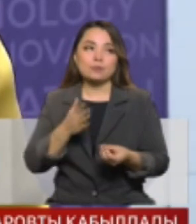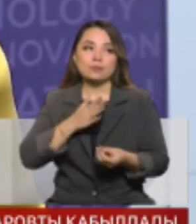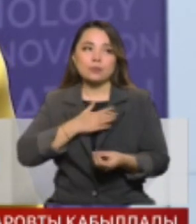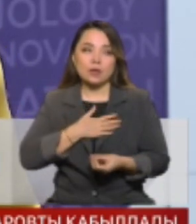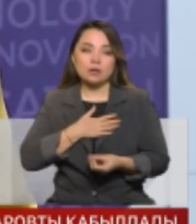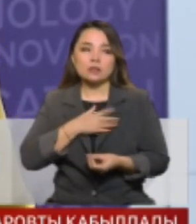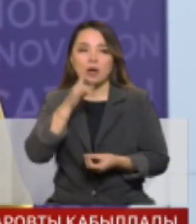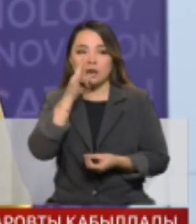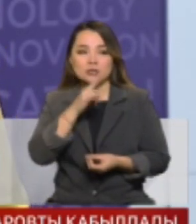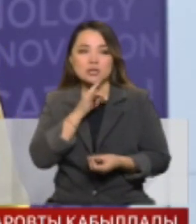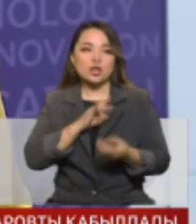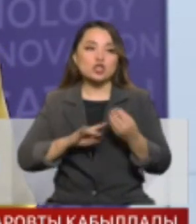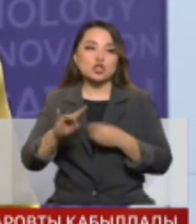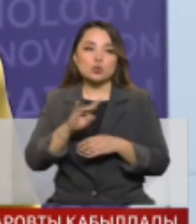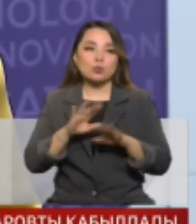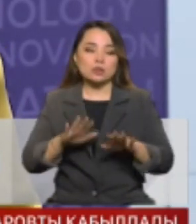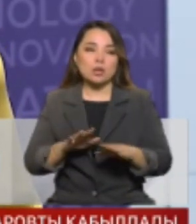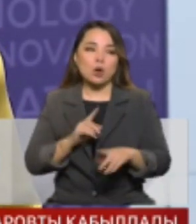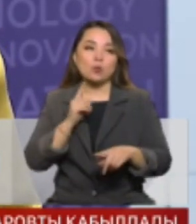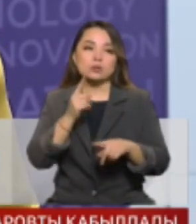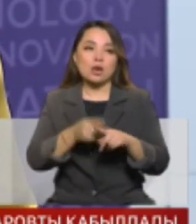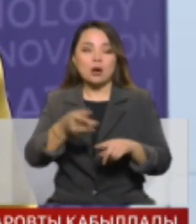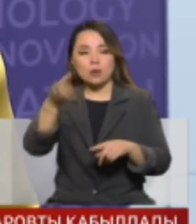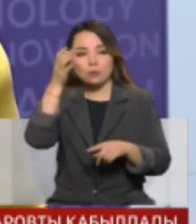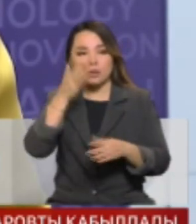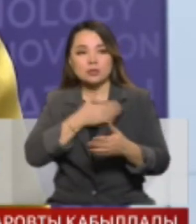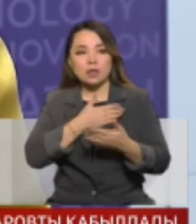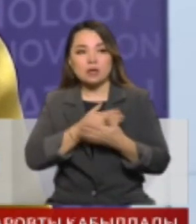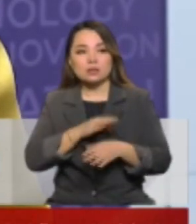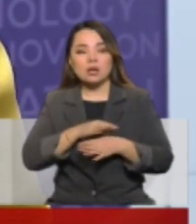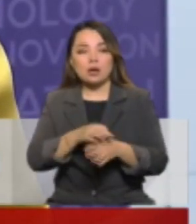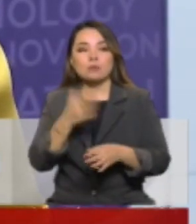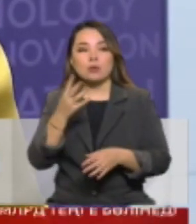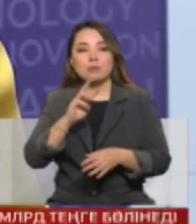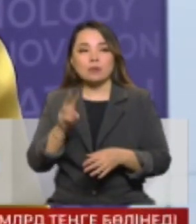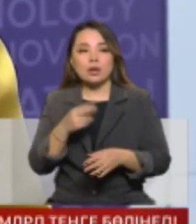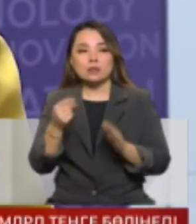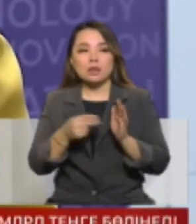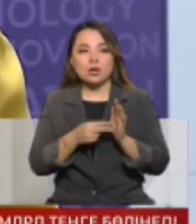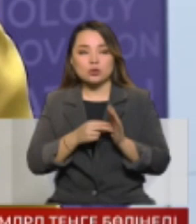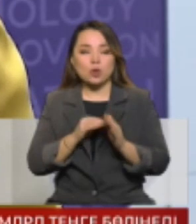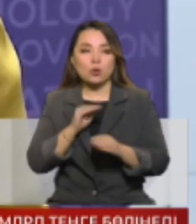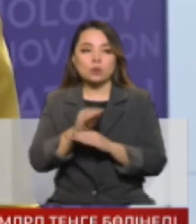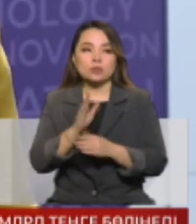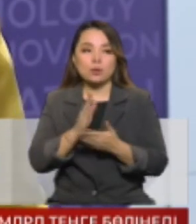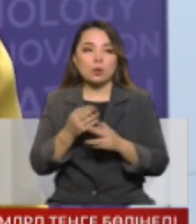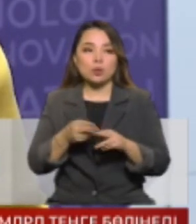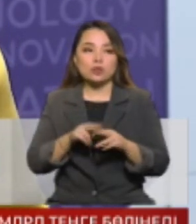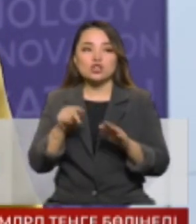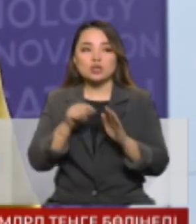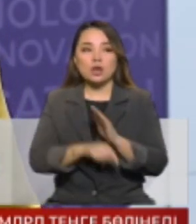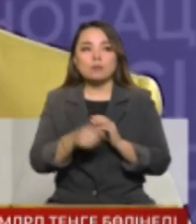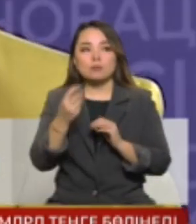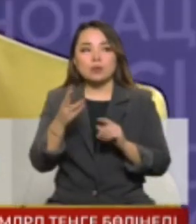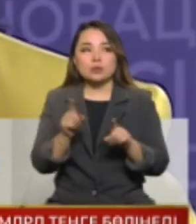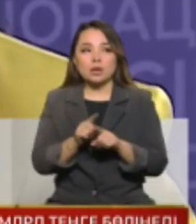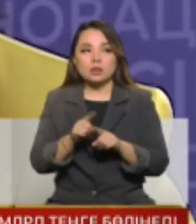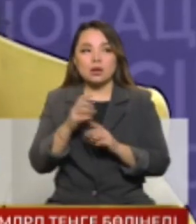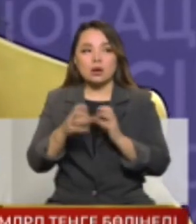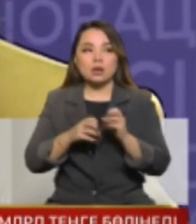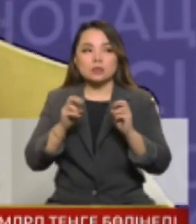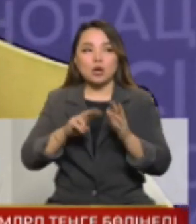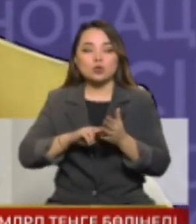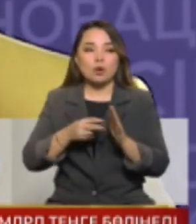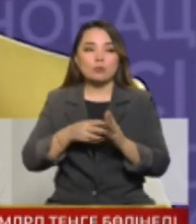біздің Қазақстан Республикасына қосқан ғылым үлесіміз 5 миллиард теңгеге құрайды. Оның ішінде бірнеше